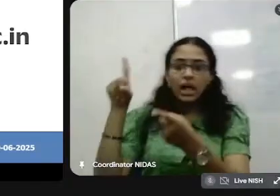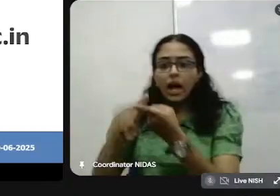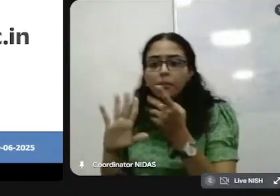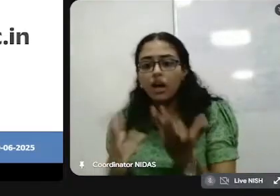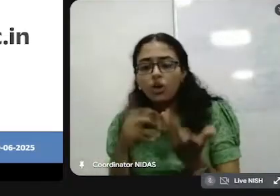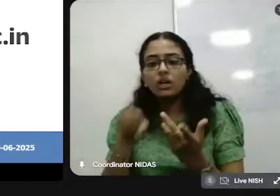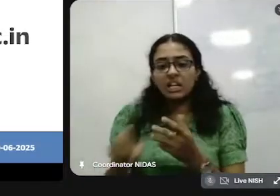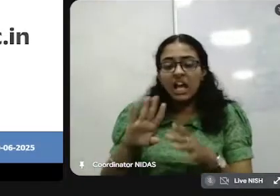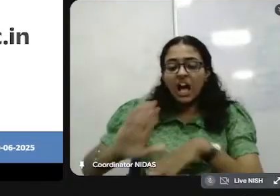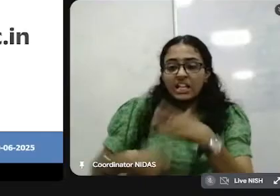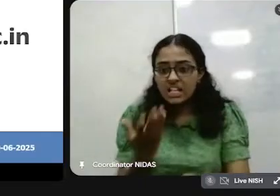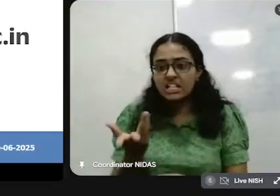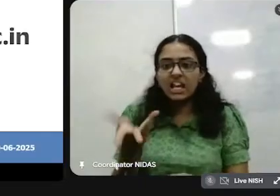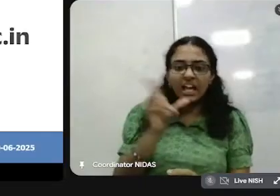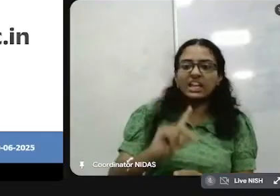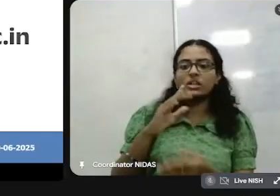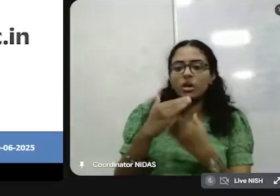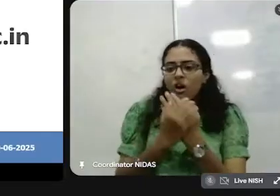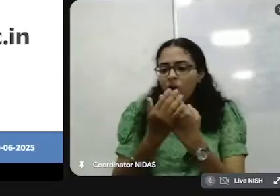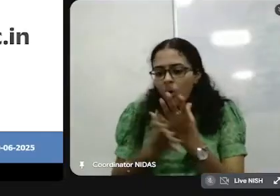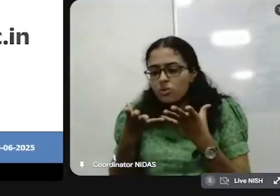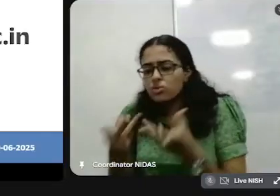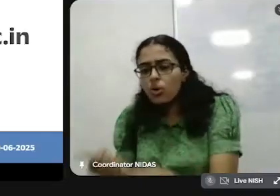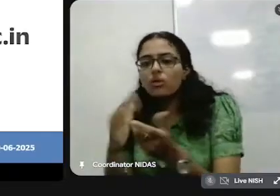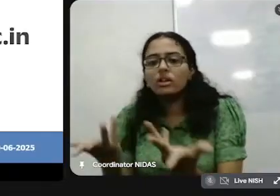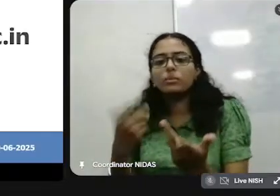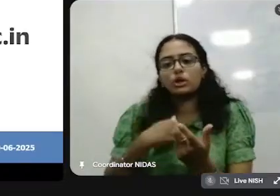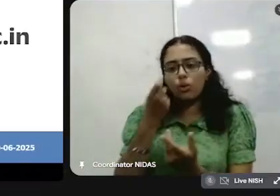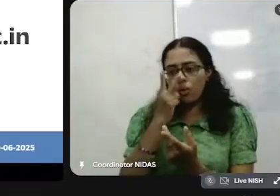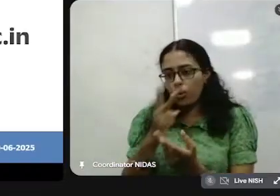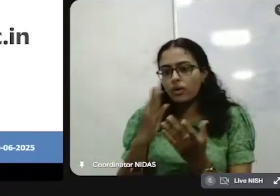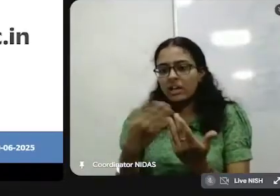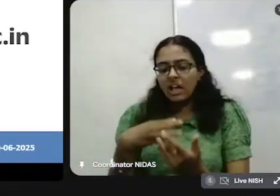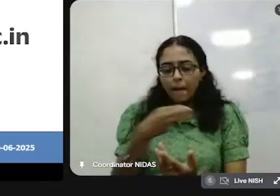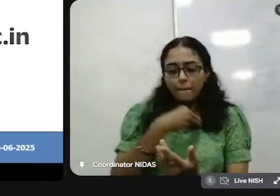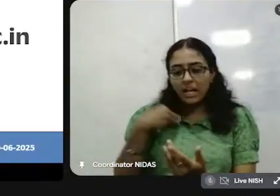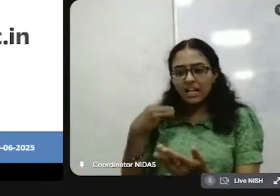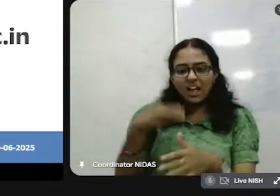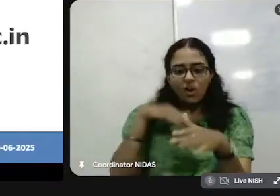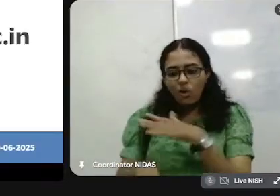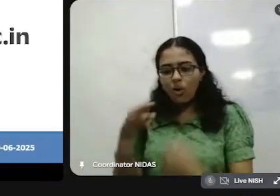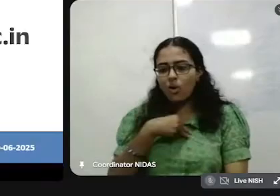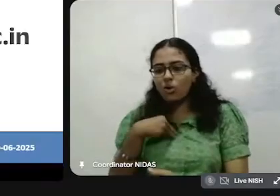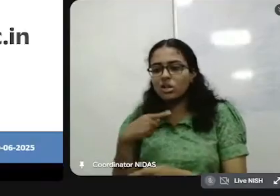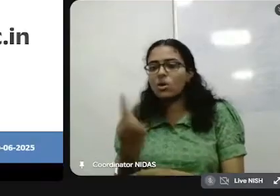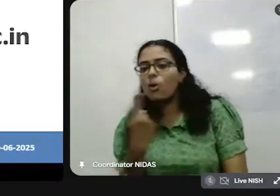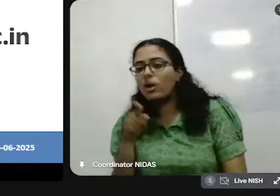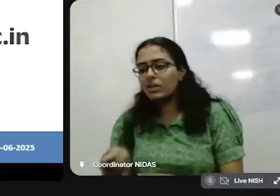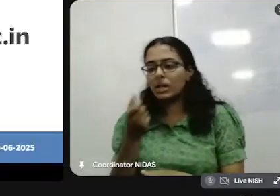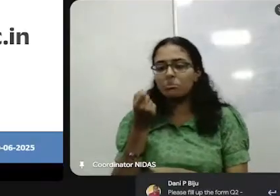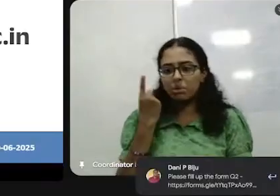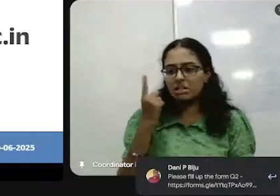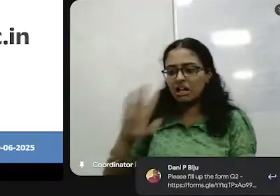എന്നൊക്കെ നോക്കിയിട്ടാണ് സ്ട്രോക്കിന്റെ റിക്കവറി പറയാം. അപ്പൊ അത് കൂടുതലായിട്ടും മെഡിക്കലി എന്നുള്ള ഡോക്ടേഴ്സും കാര്യങ്ങളൊക്കെയാണ് അത് കൂടുതലായിട്ട് പറയാനായിട്ട് ശ്രദ്ധിക്കുക.